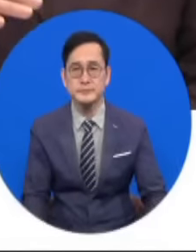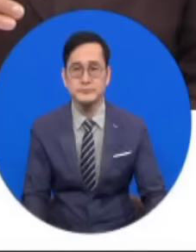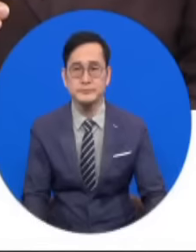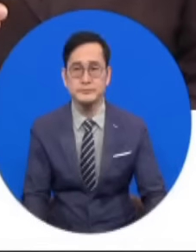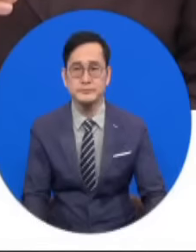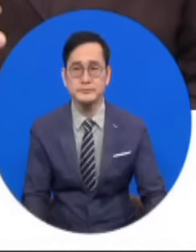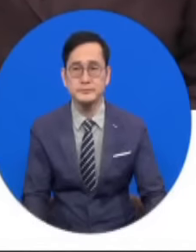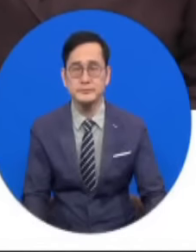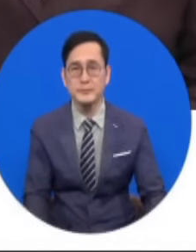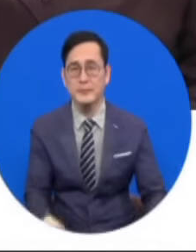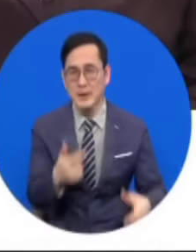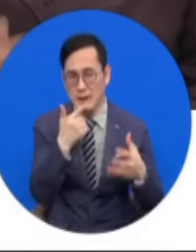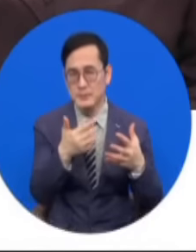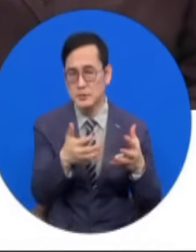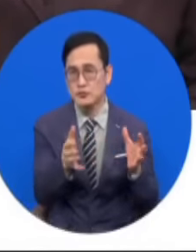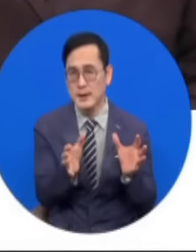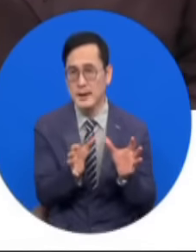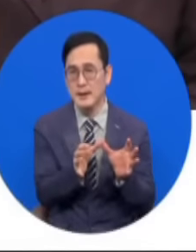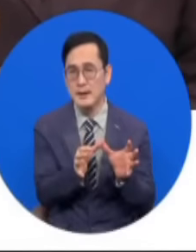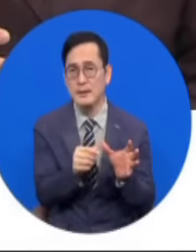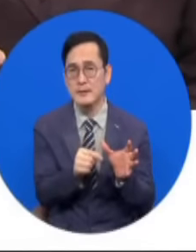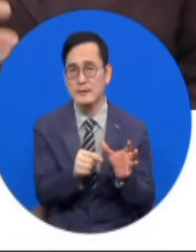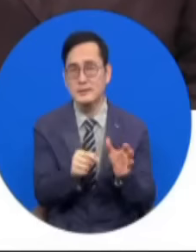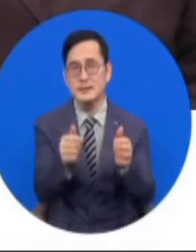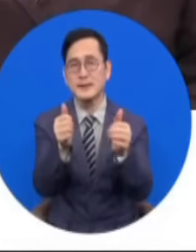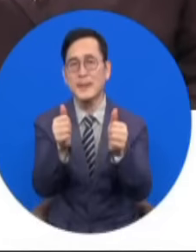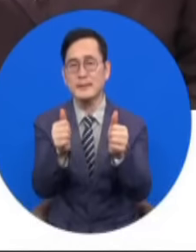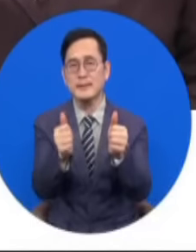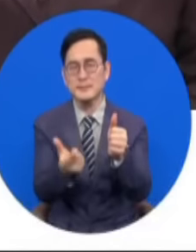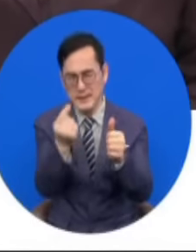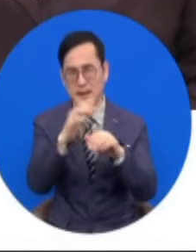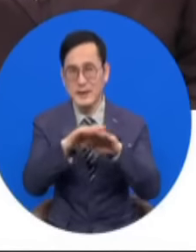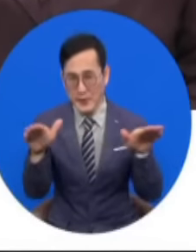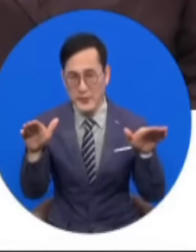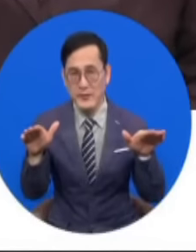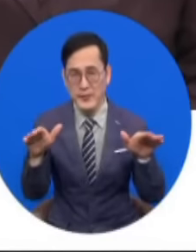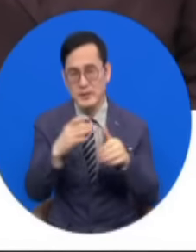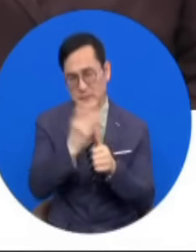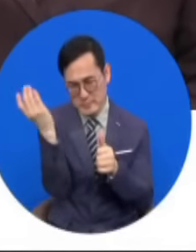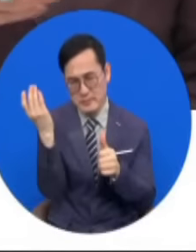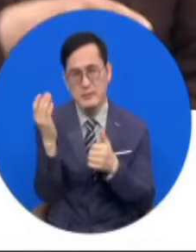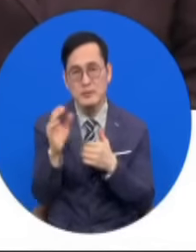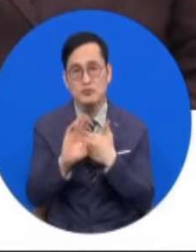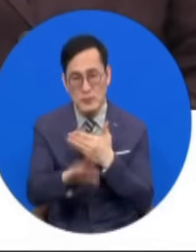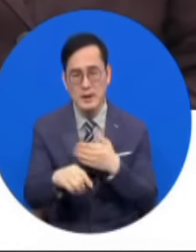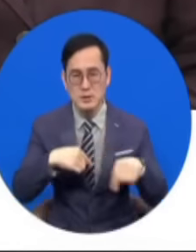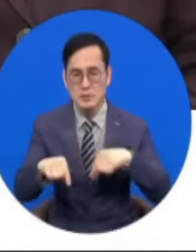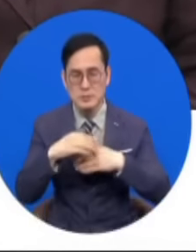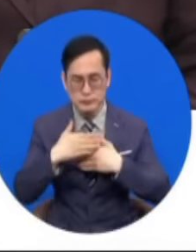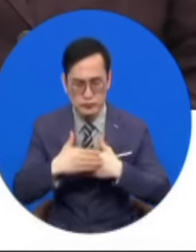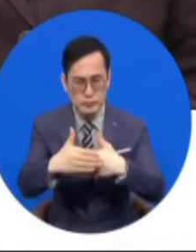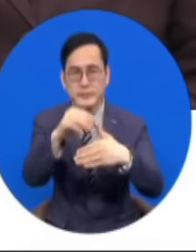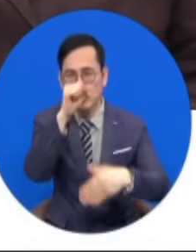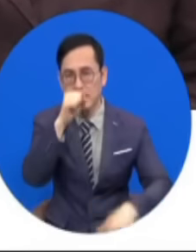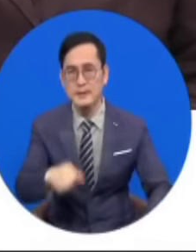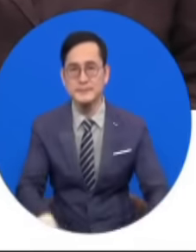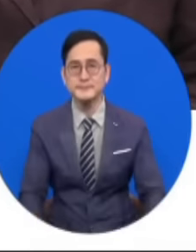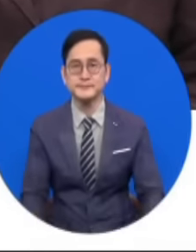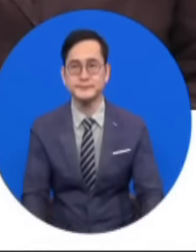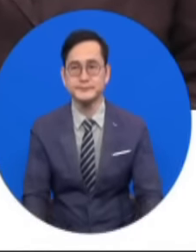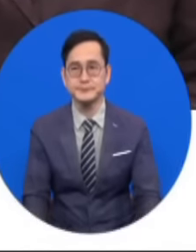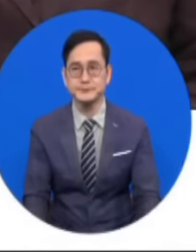우리 민주당도 이제이 부분에서 좀 벗어나서 그야말로 민생을 위해서 가는 그런 민주당이 되기를 기대하겠습니다